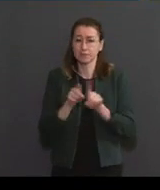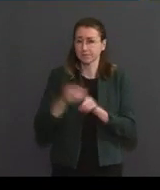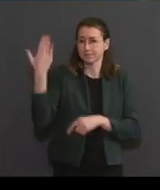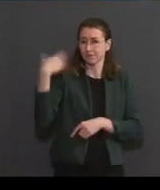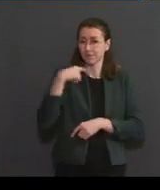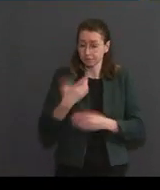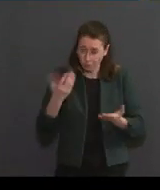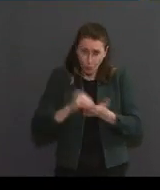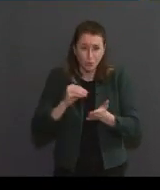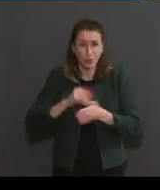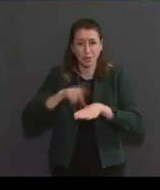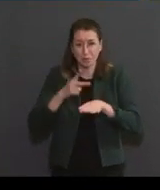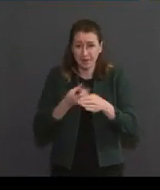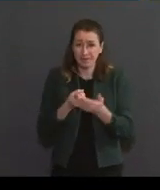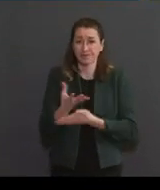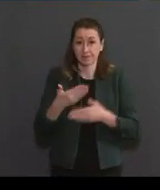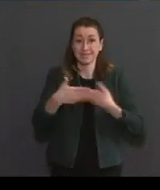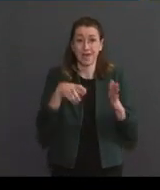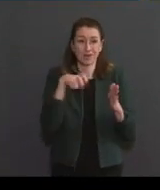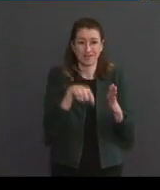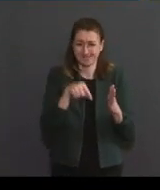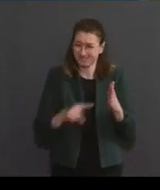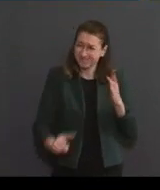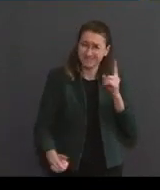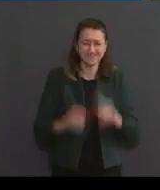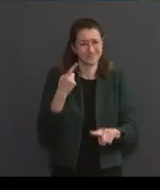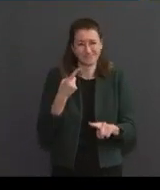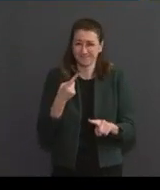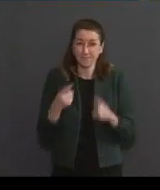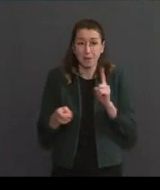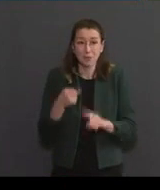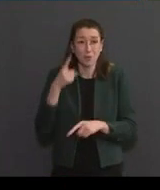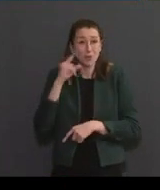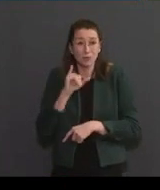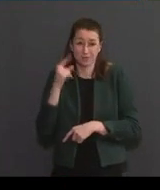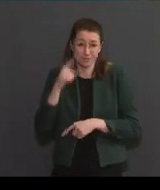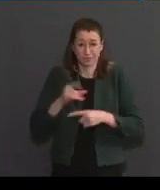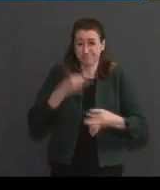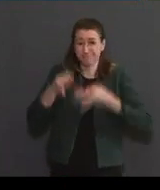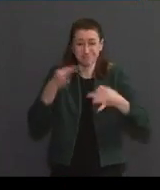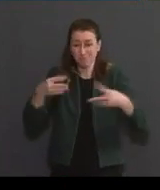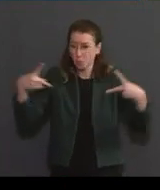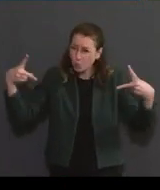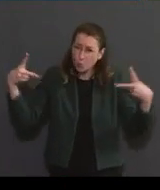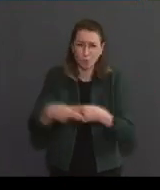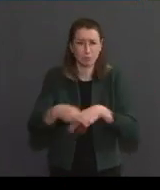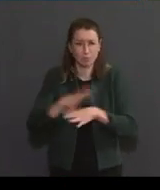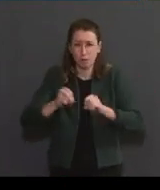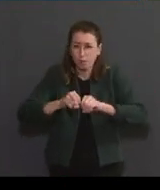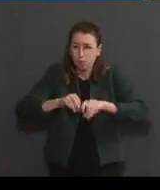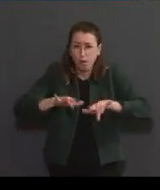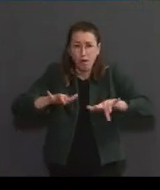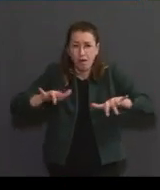parce qu'elle est fondamentale pour briser les chaînes de transmission. Lorsque quelqu'un est positif, il a en